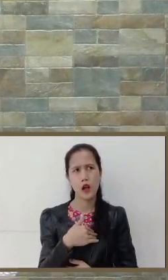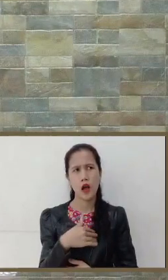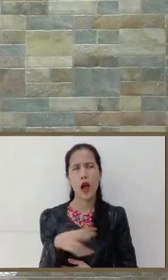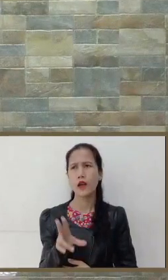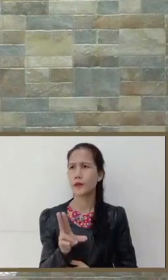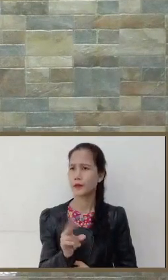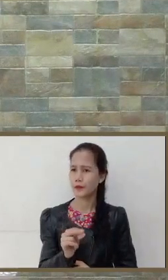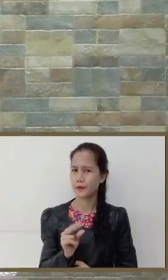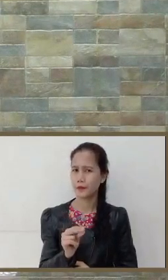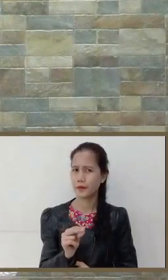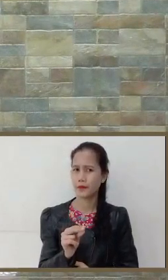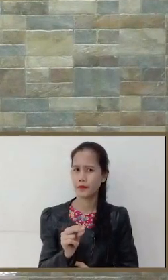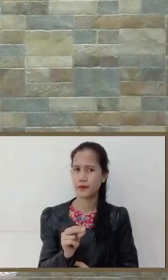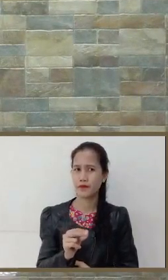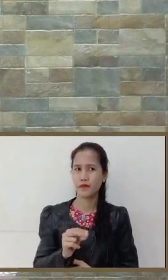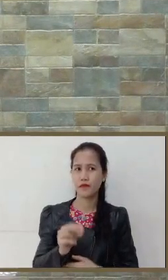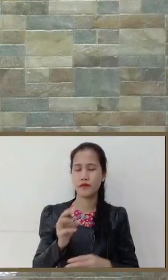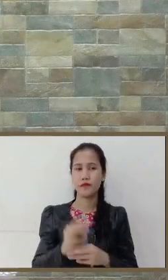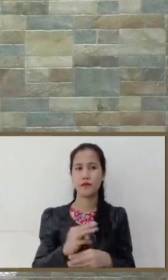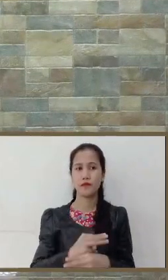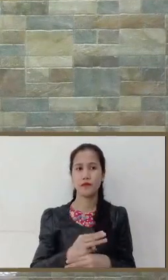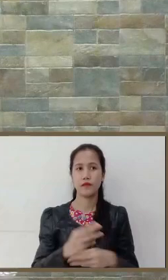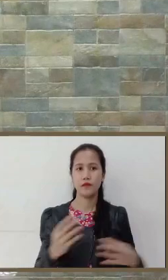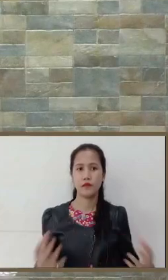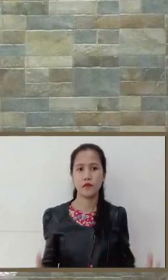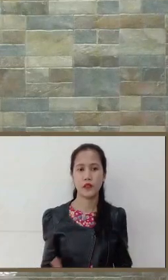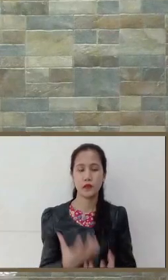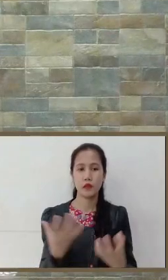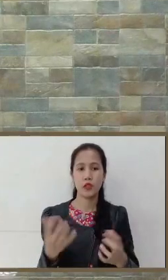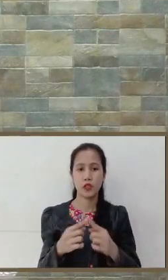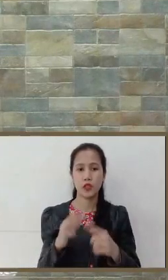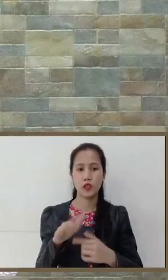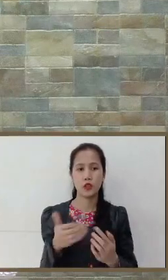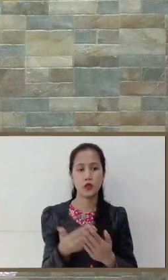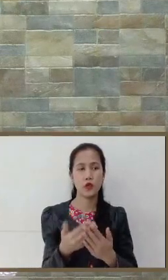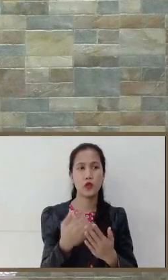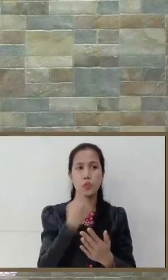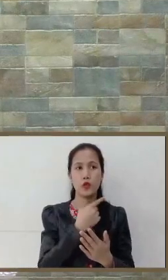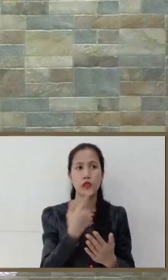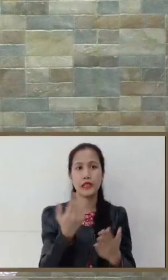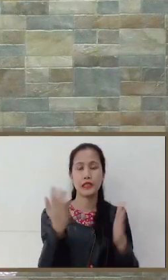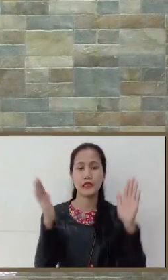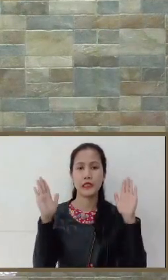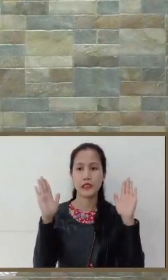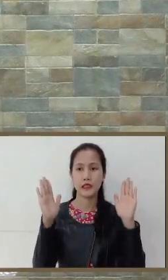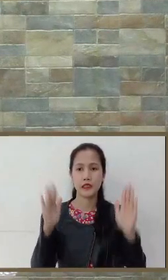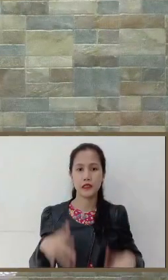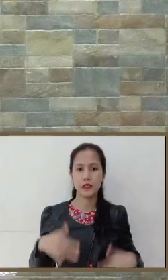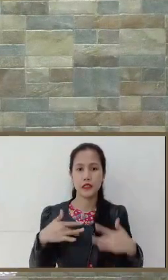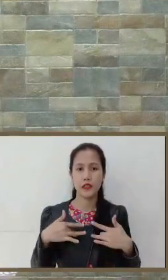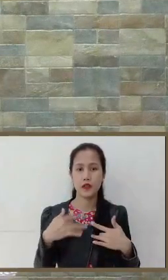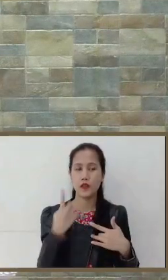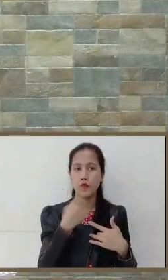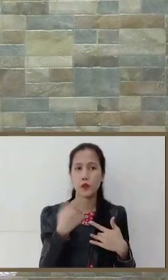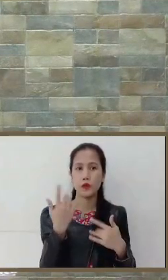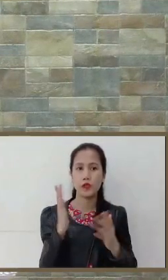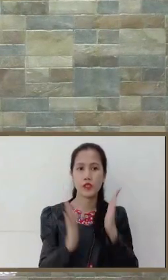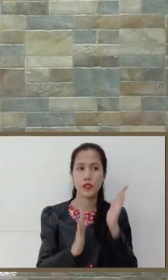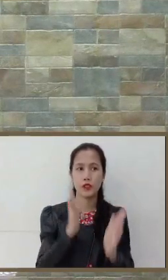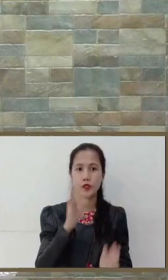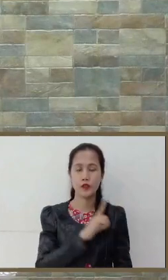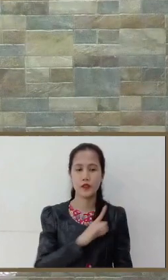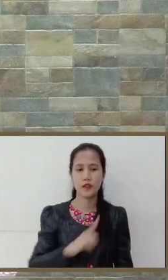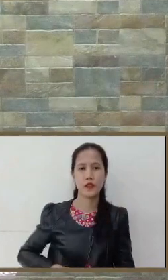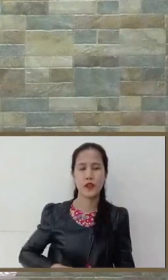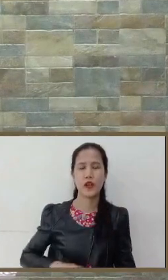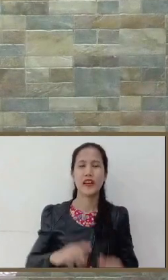na encouragement sa mga nagsuko ng buhay sa Panginoon, sa mga naglilingkod sa Panginoon in general. At ngayon po ay patungkol